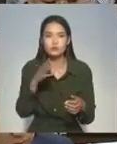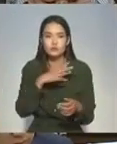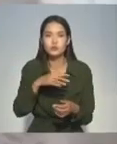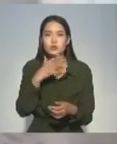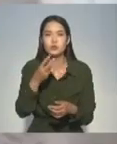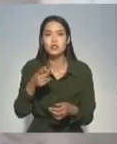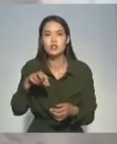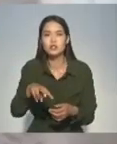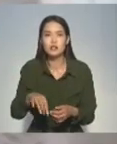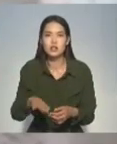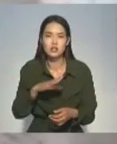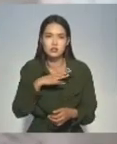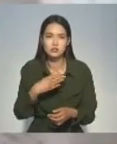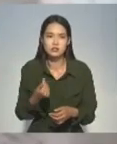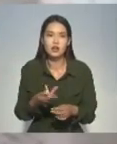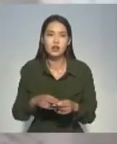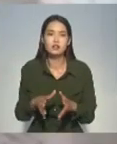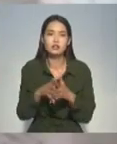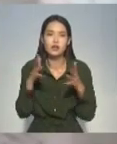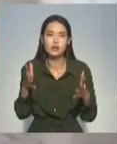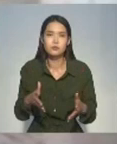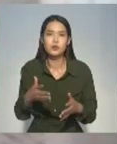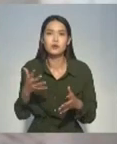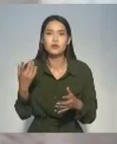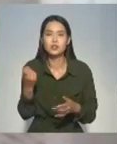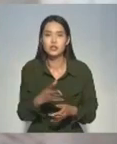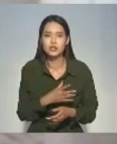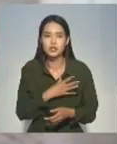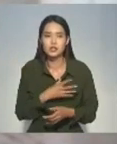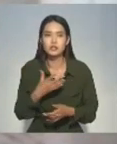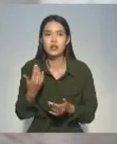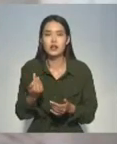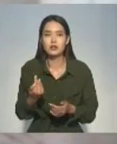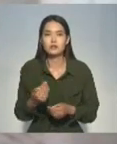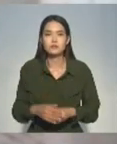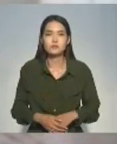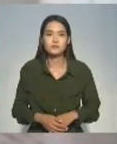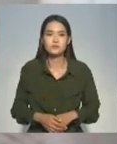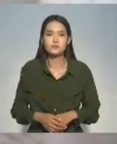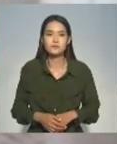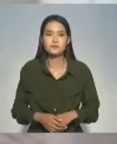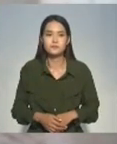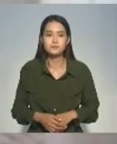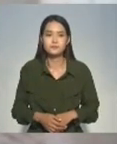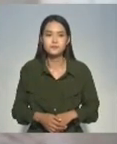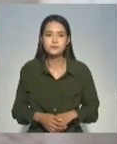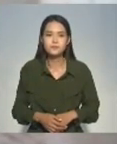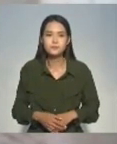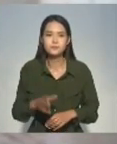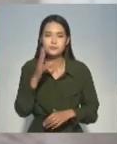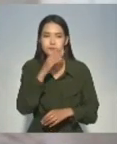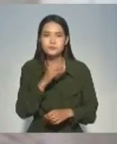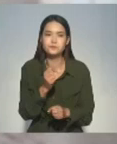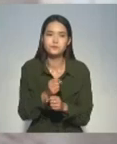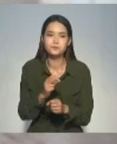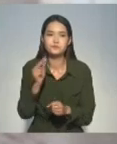системе. Появилось больше людей, которые могут выражать более независимую позицию